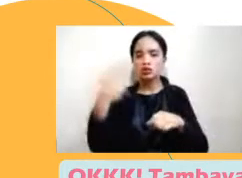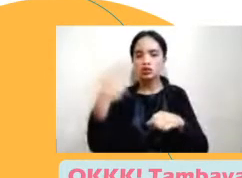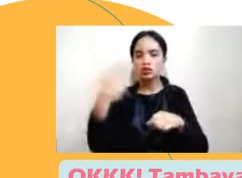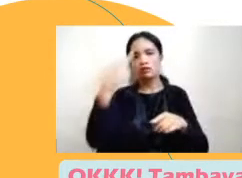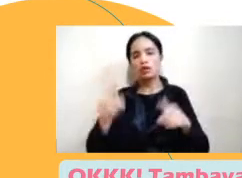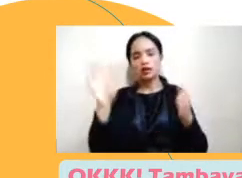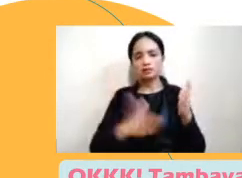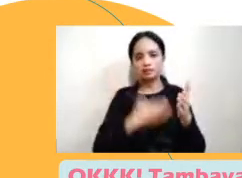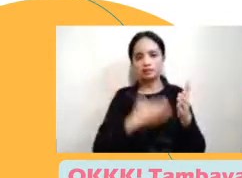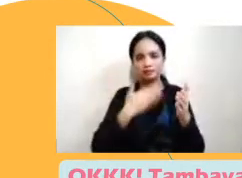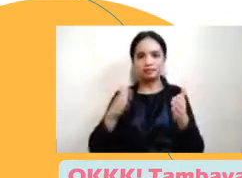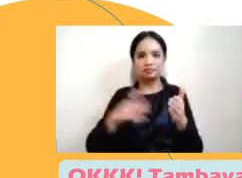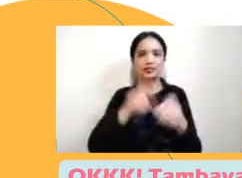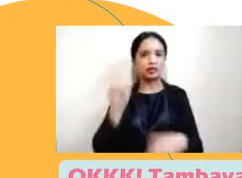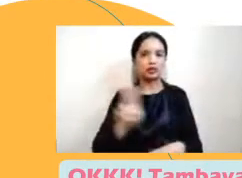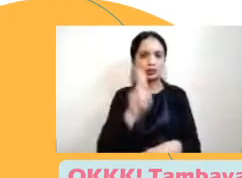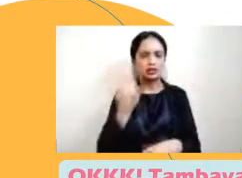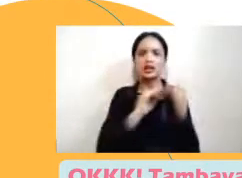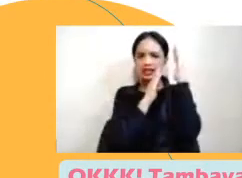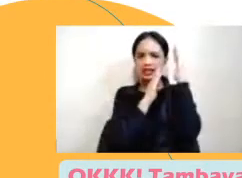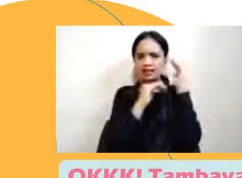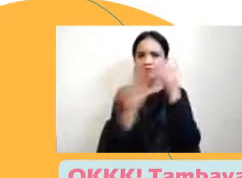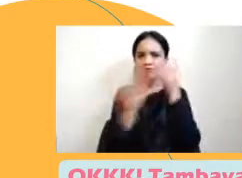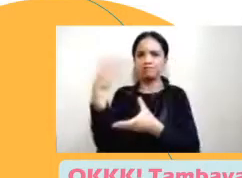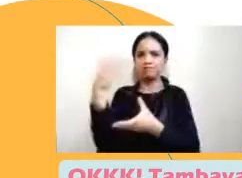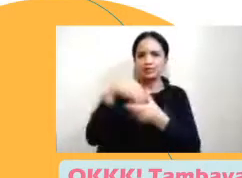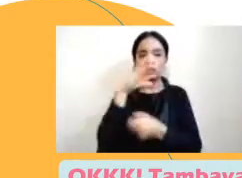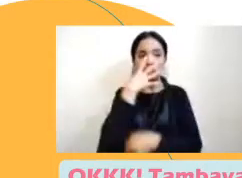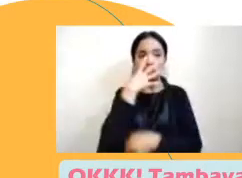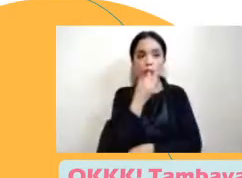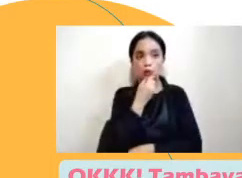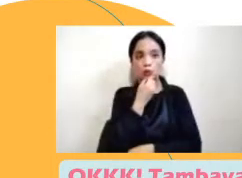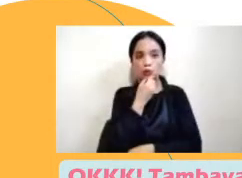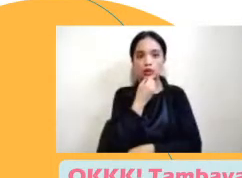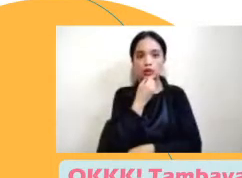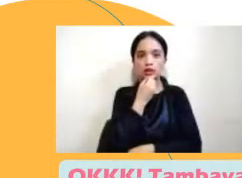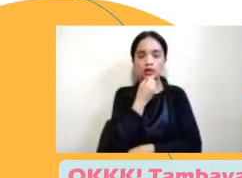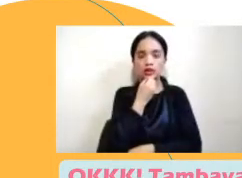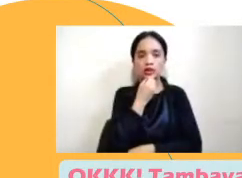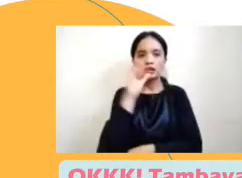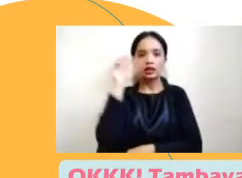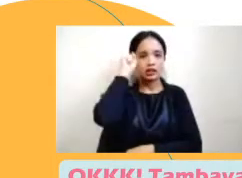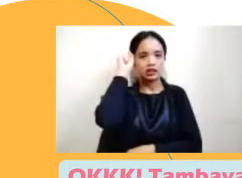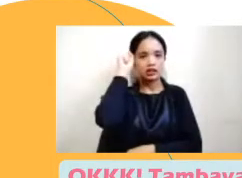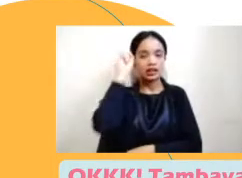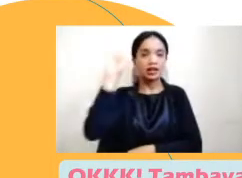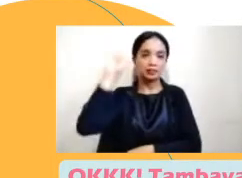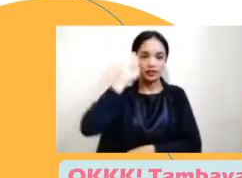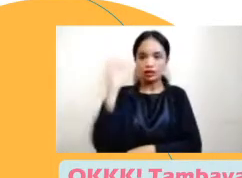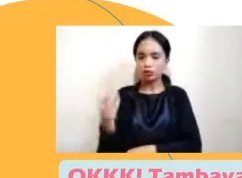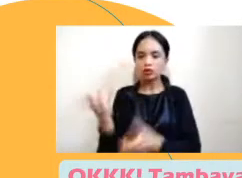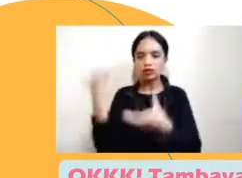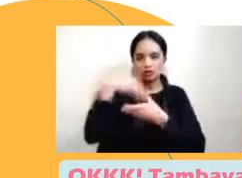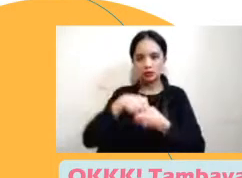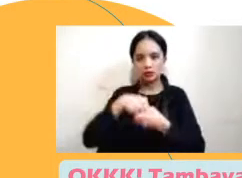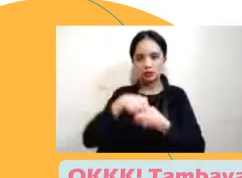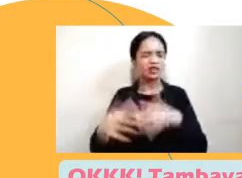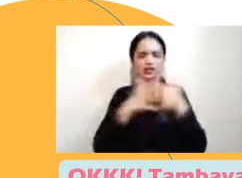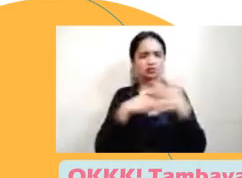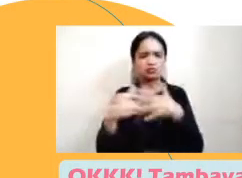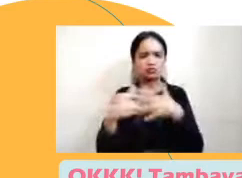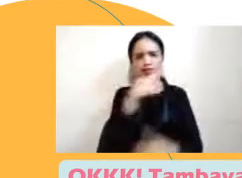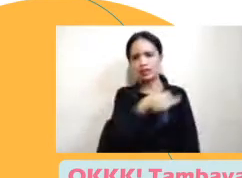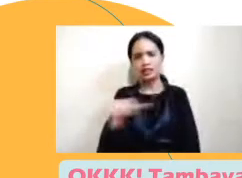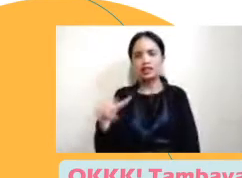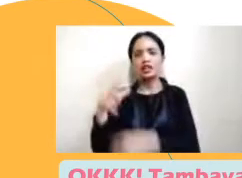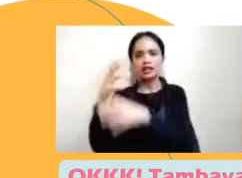instrument. Yes, sana makasali sa atin si Kuya Sig at si Kuya Brian. Sali kayo. So, kahit ano, kuha lang kayo kahit